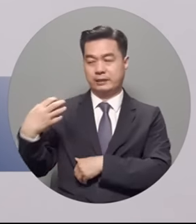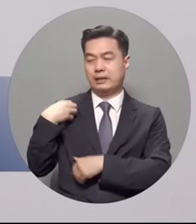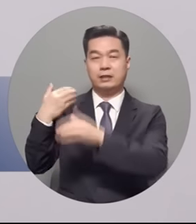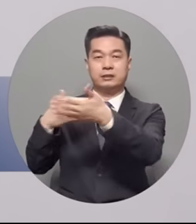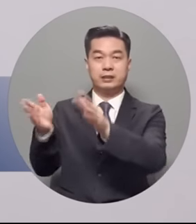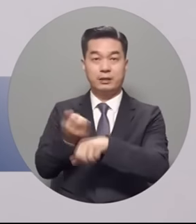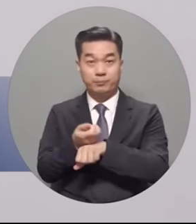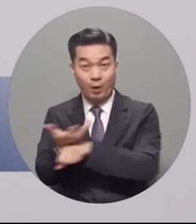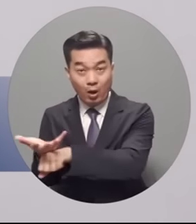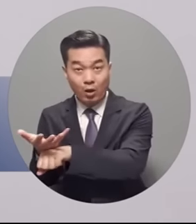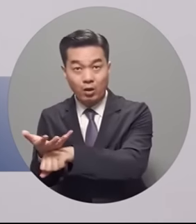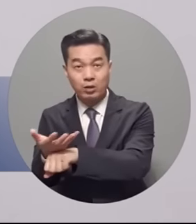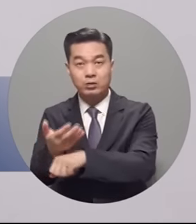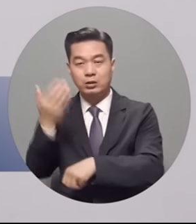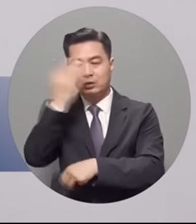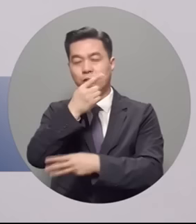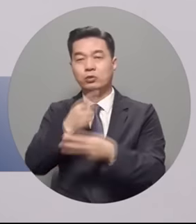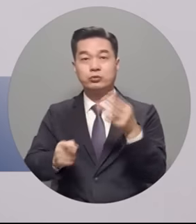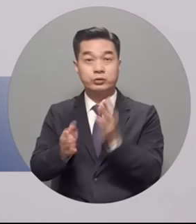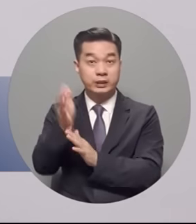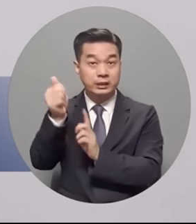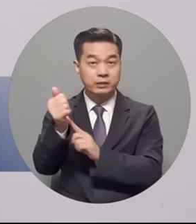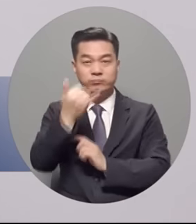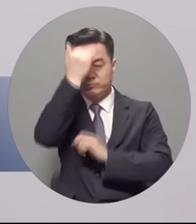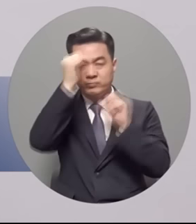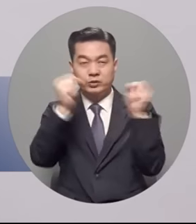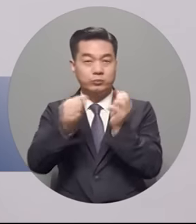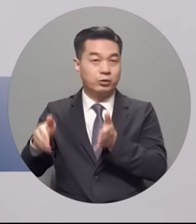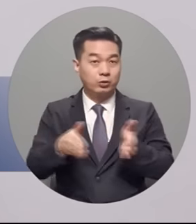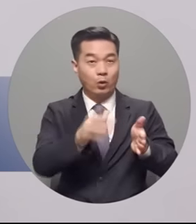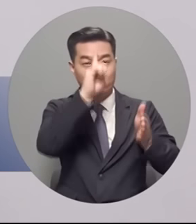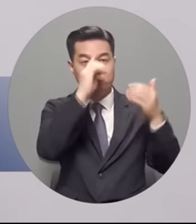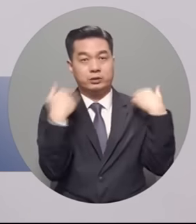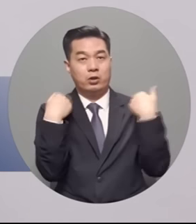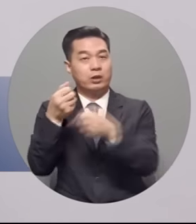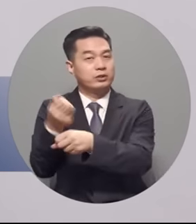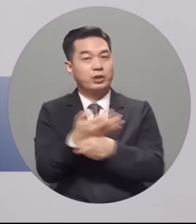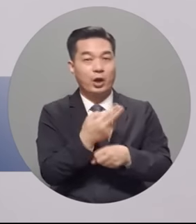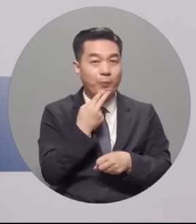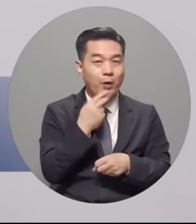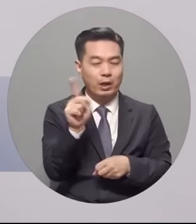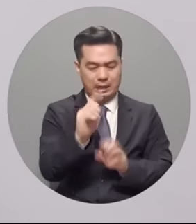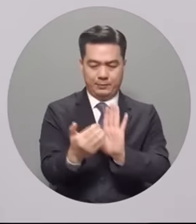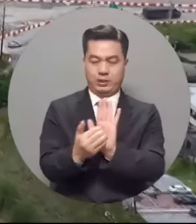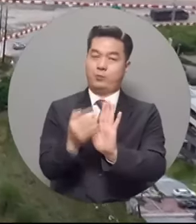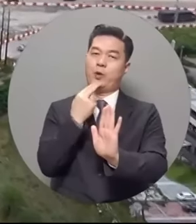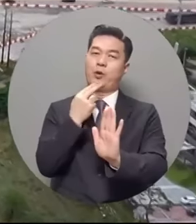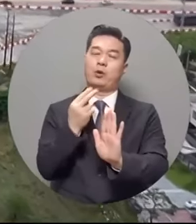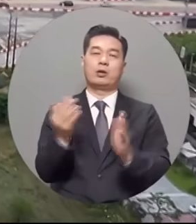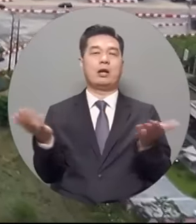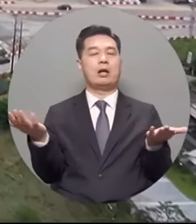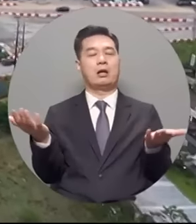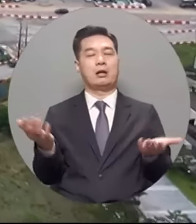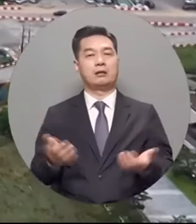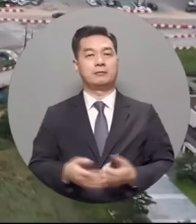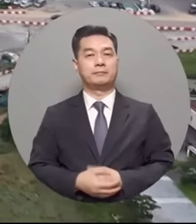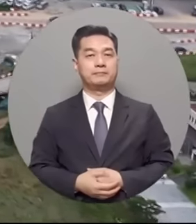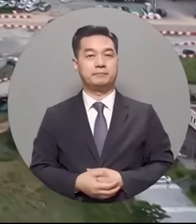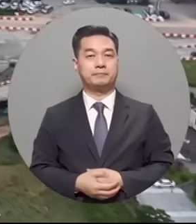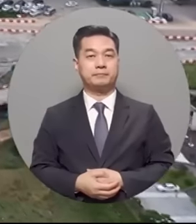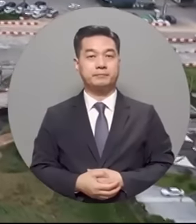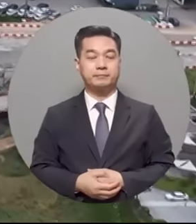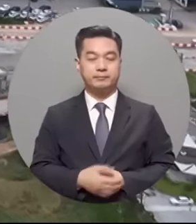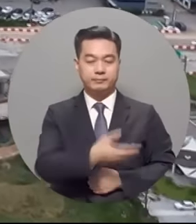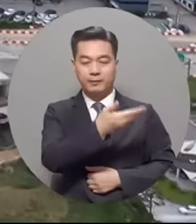사실을 충북도청에 전달하지도 않고 결국 아무런 대응 조치도 없었습니다. 부실한 하천 관리도